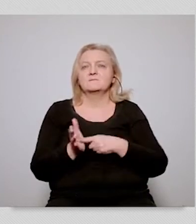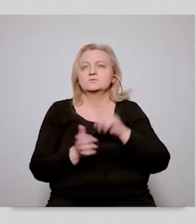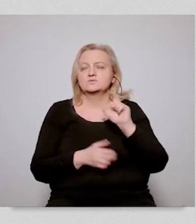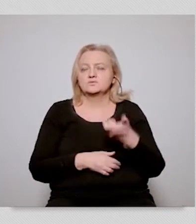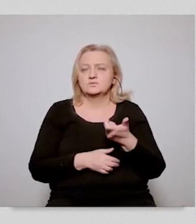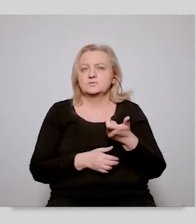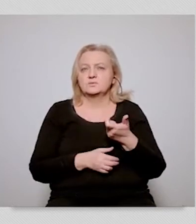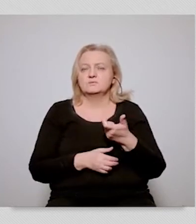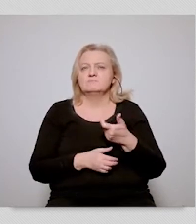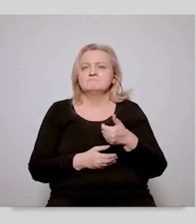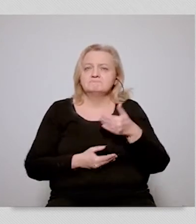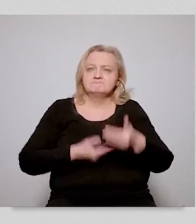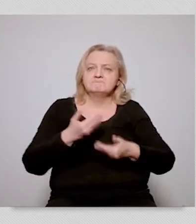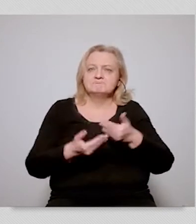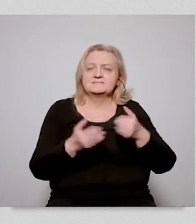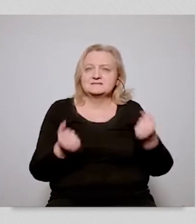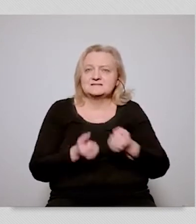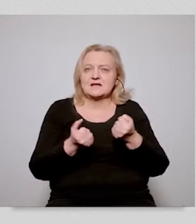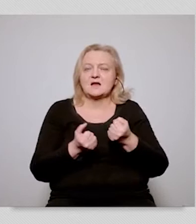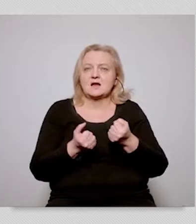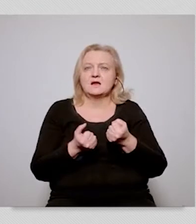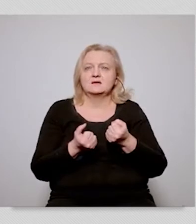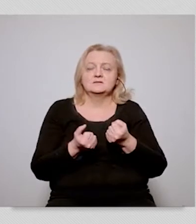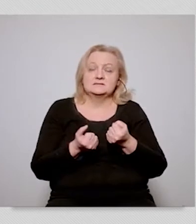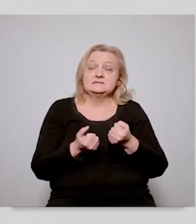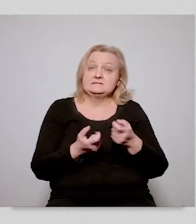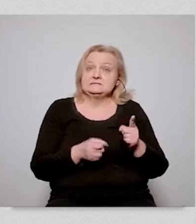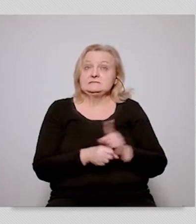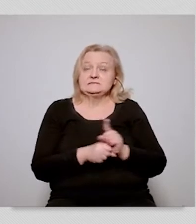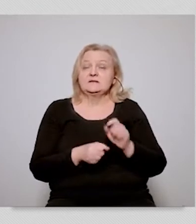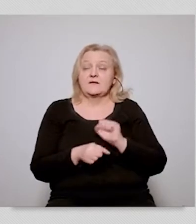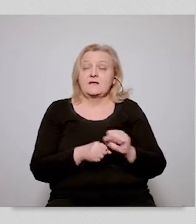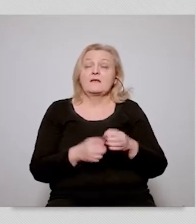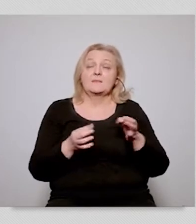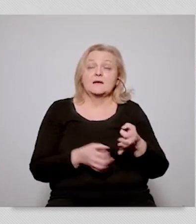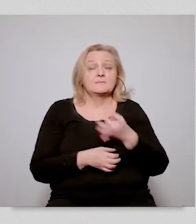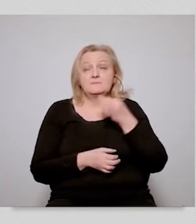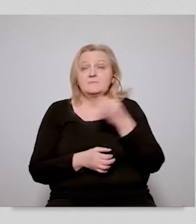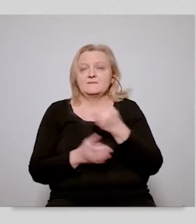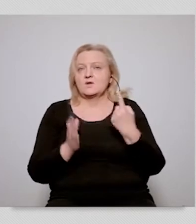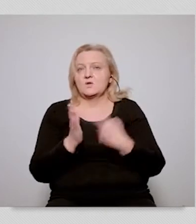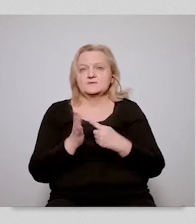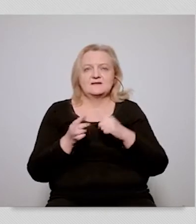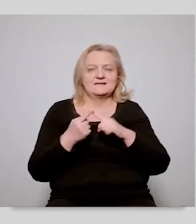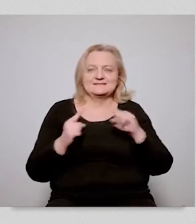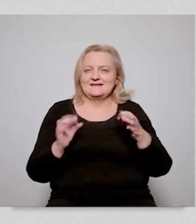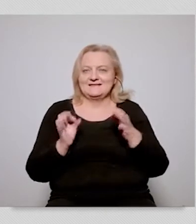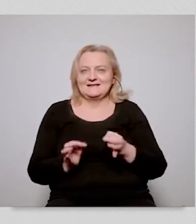wstąpania po tym polu, jak po polu minowym. I pytanie, i tu już ostatnie zdanie.